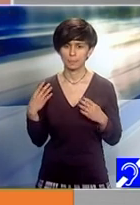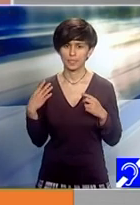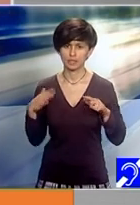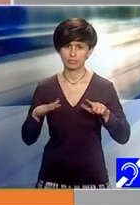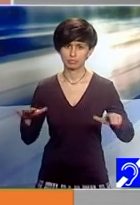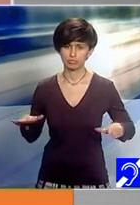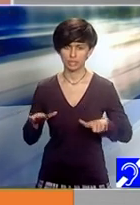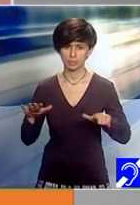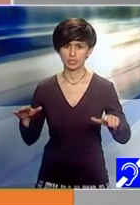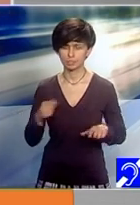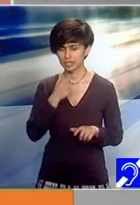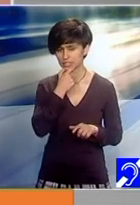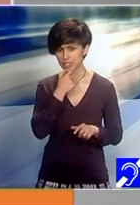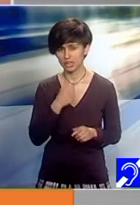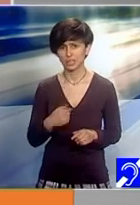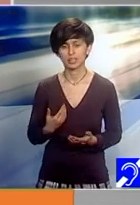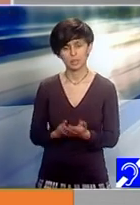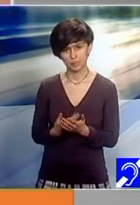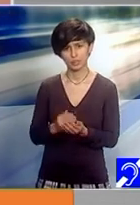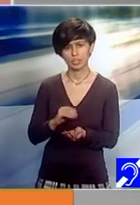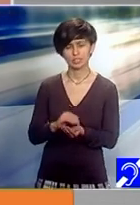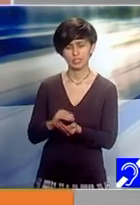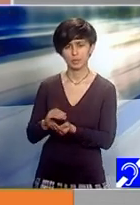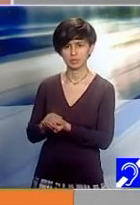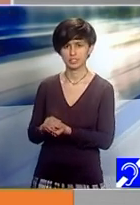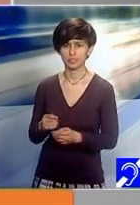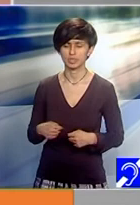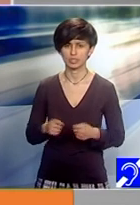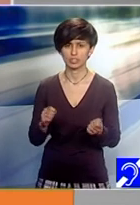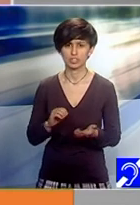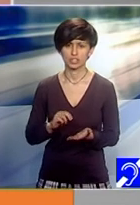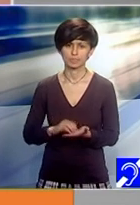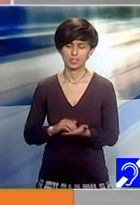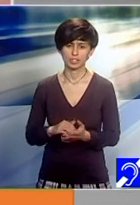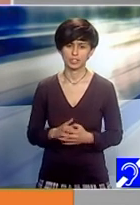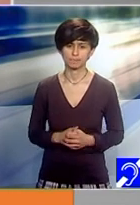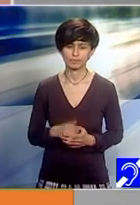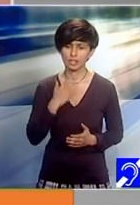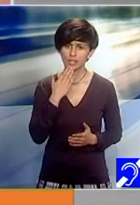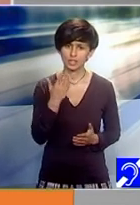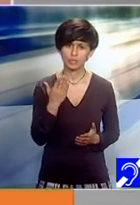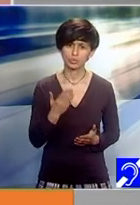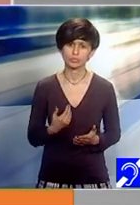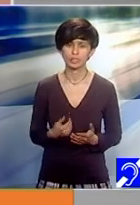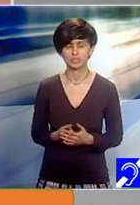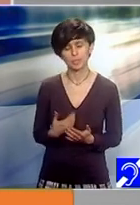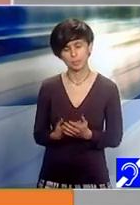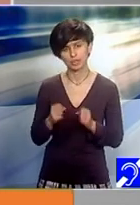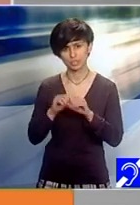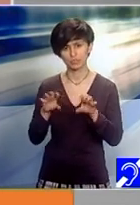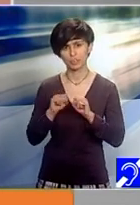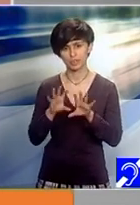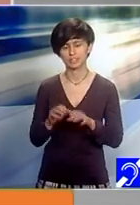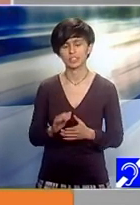16-18 ani, să le păstrăm și să le asigurăm cam tot ce au nevoie. Mulțumesc foarte mult pentru intervenție, mult succes! Și să aveți